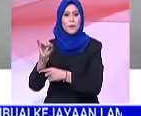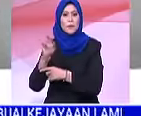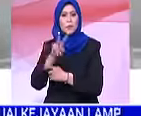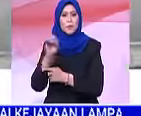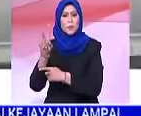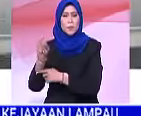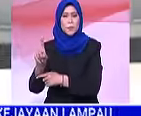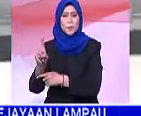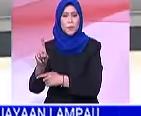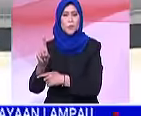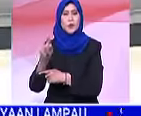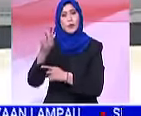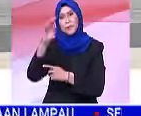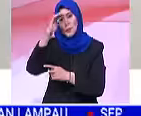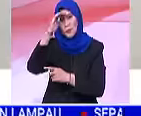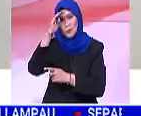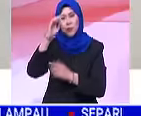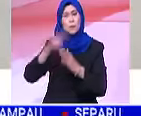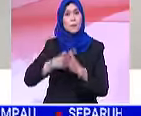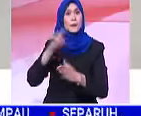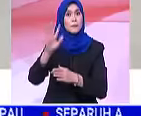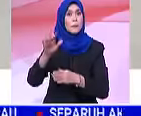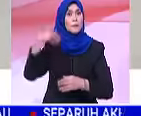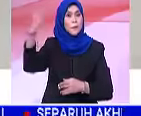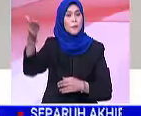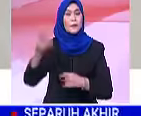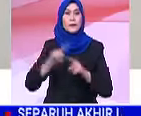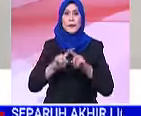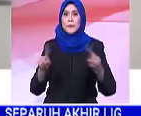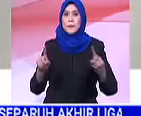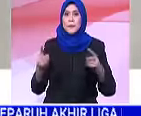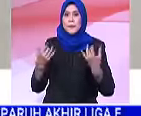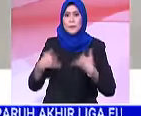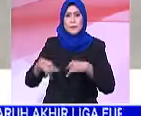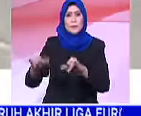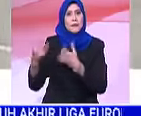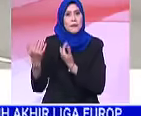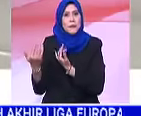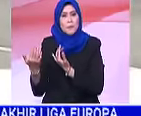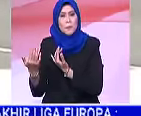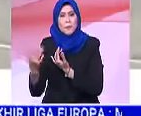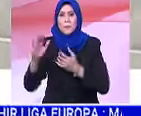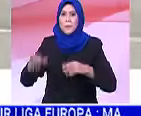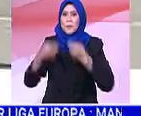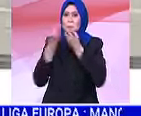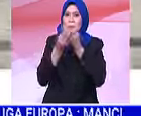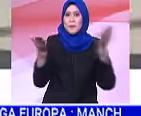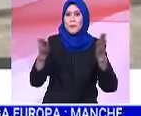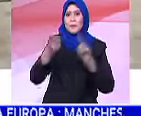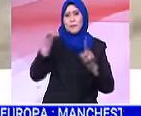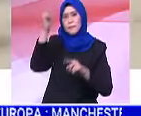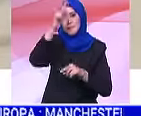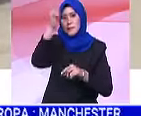2021 di Litar Tangkak Johor pada Mei depan. Namun jelasnya, sehingga kini masih belum ada sebarang pengumuman rasmi daripada